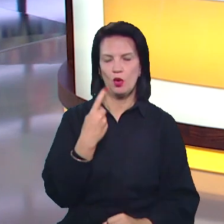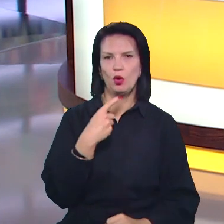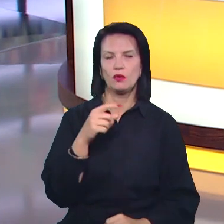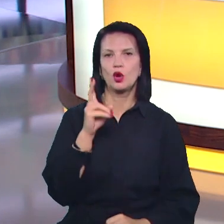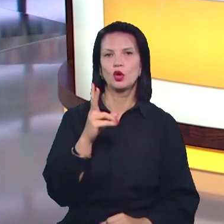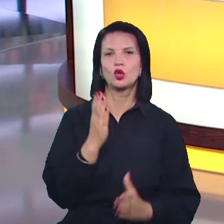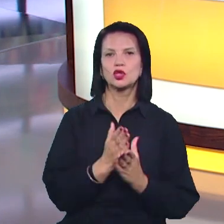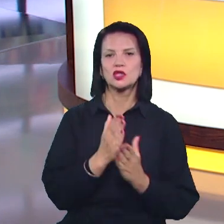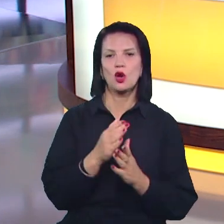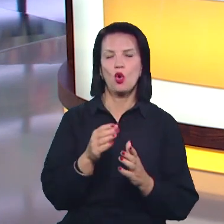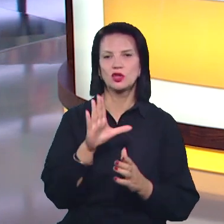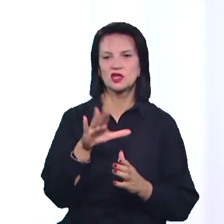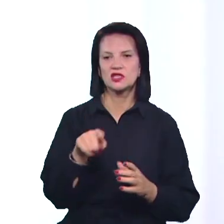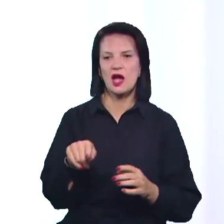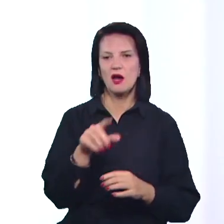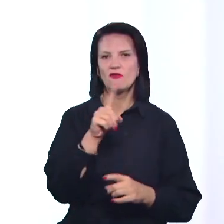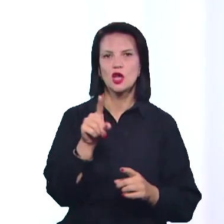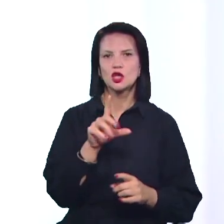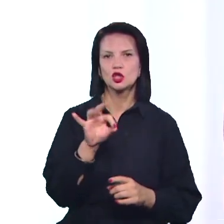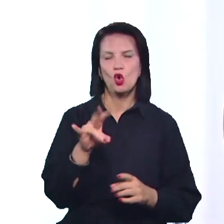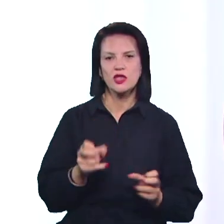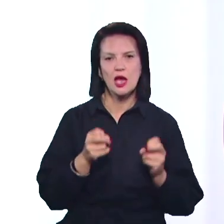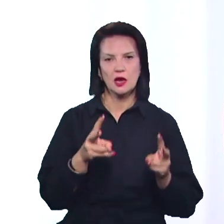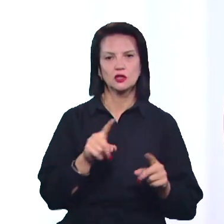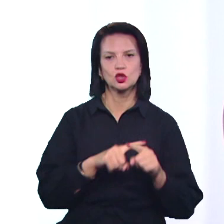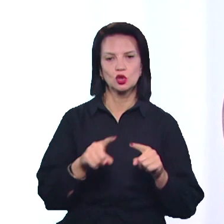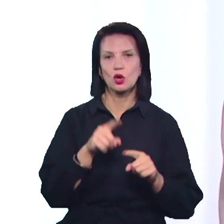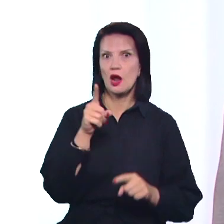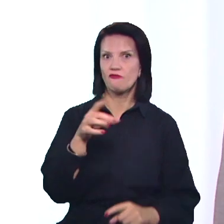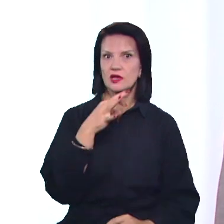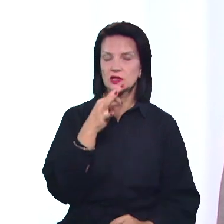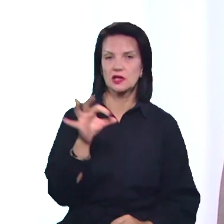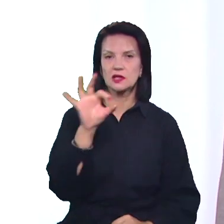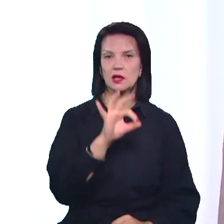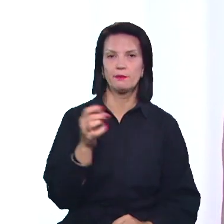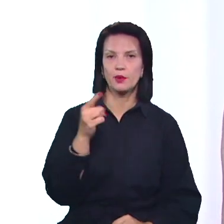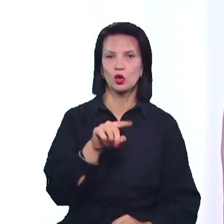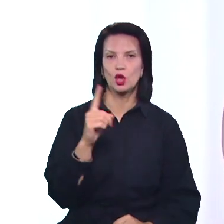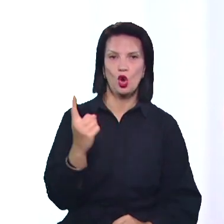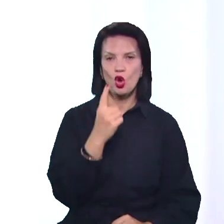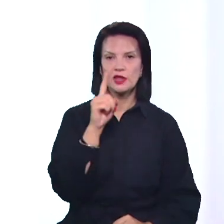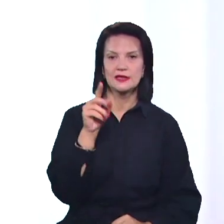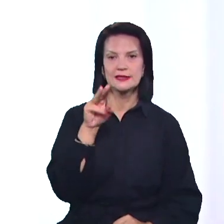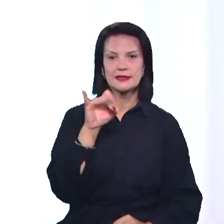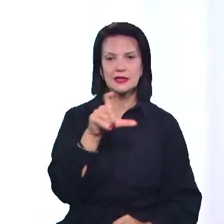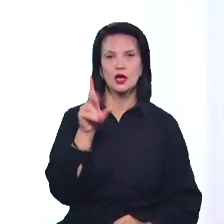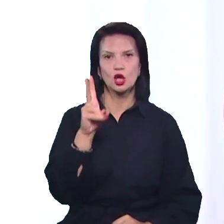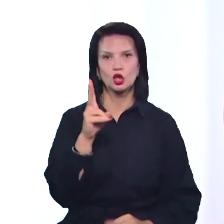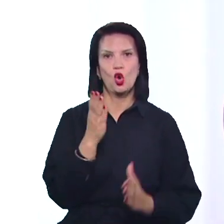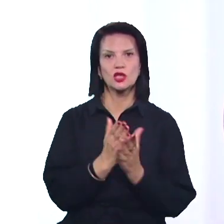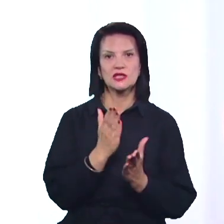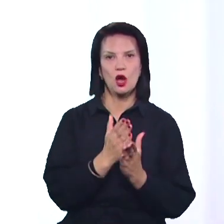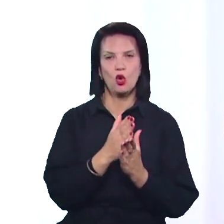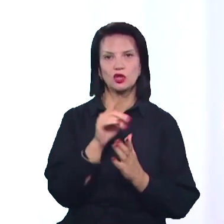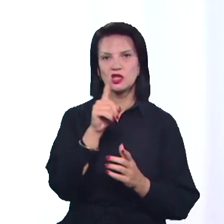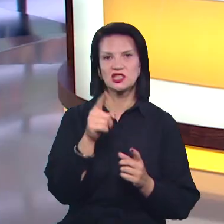ризику зовсім скоро, але зараз ви сказали про те, що одні з тих, хто знаходиться у зоні